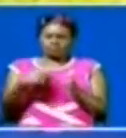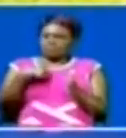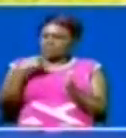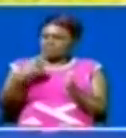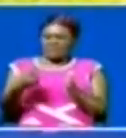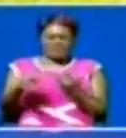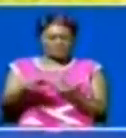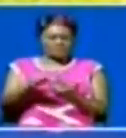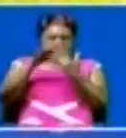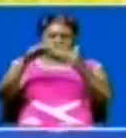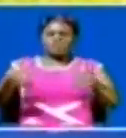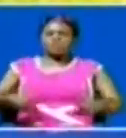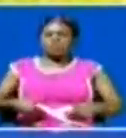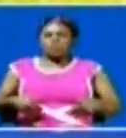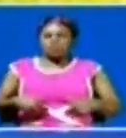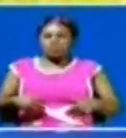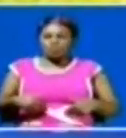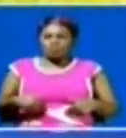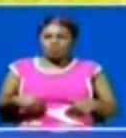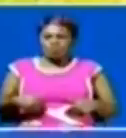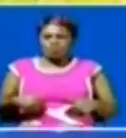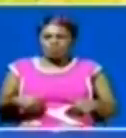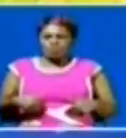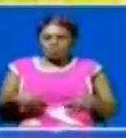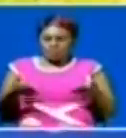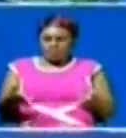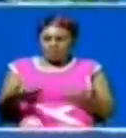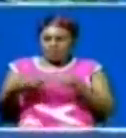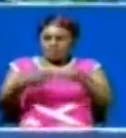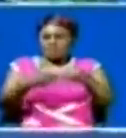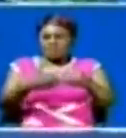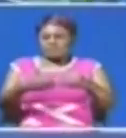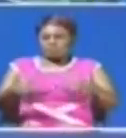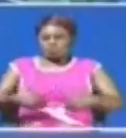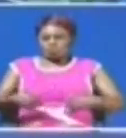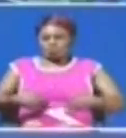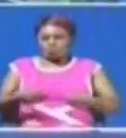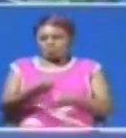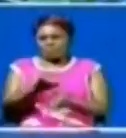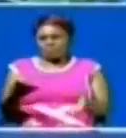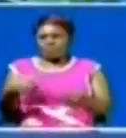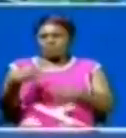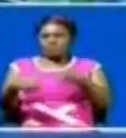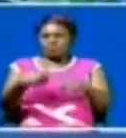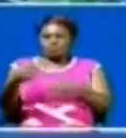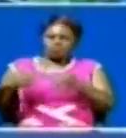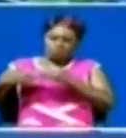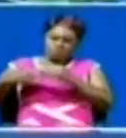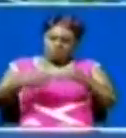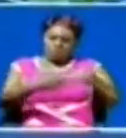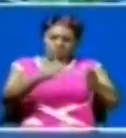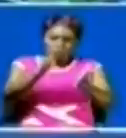hasa vijana. Kwa sababu sasa wenye wako uongozini wengi ni vijana. Waendelee kuongoza